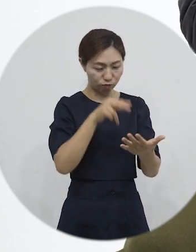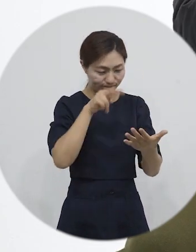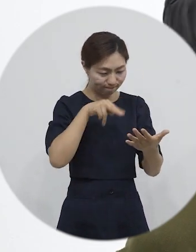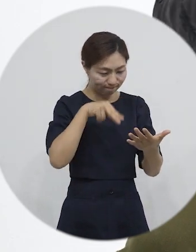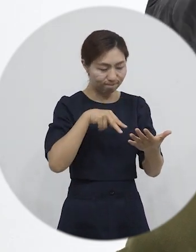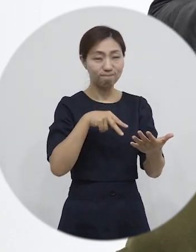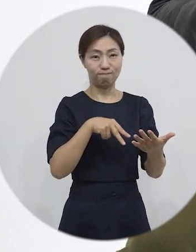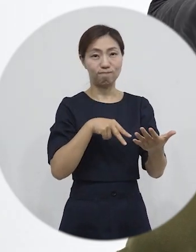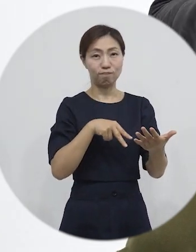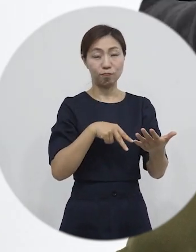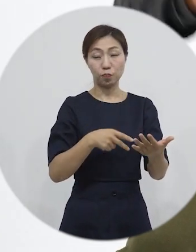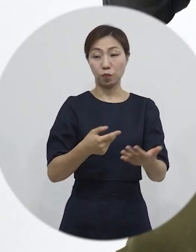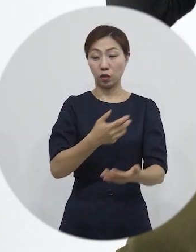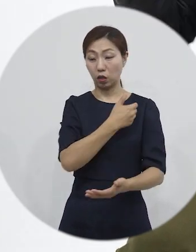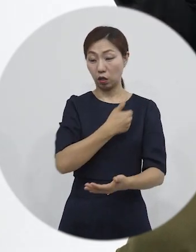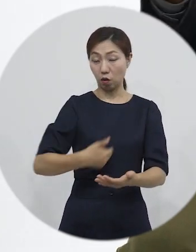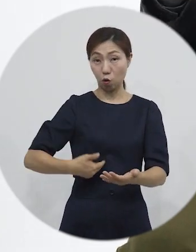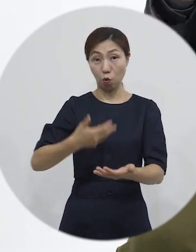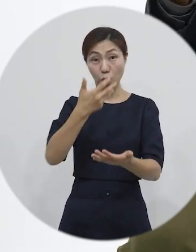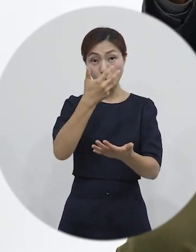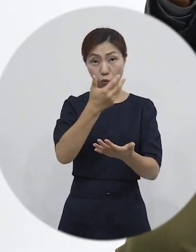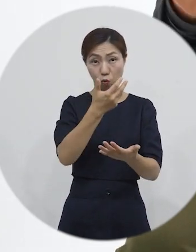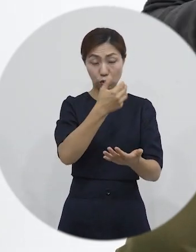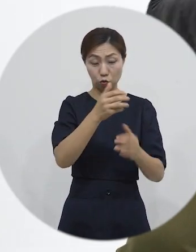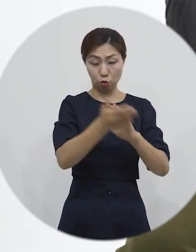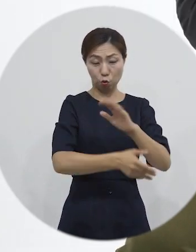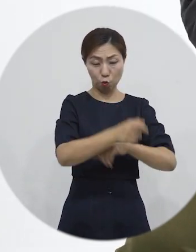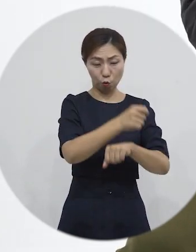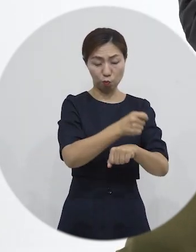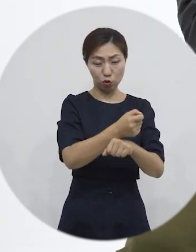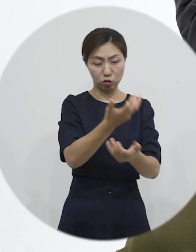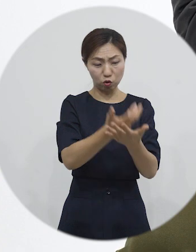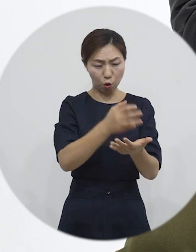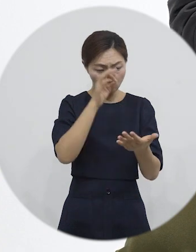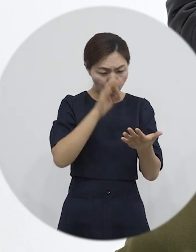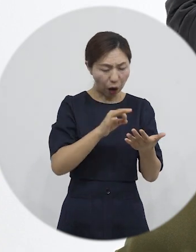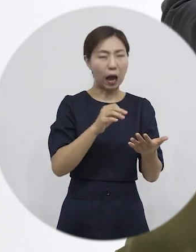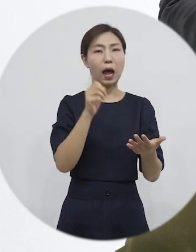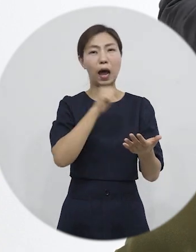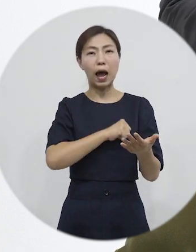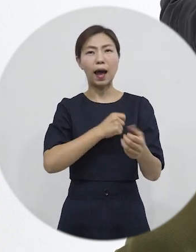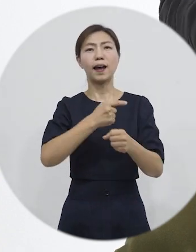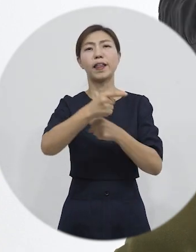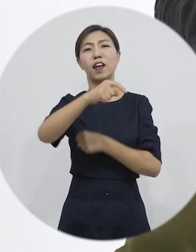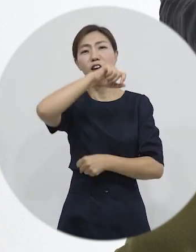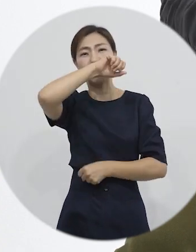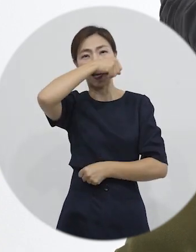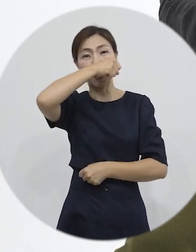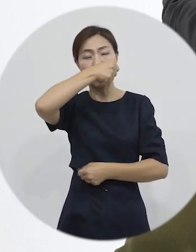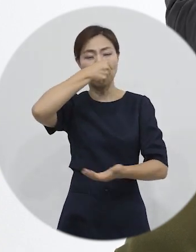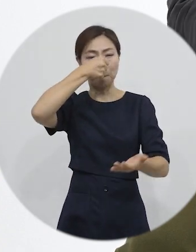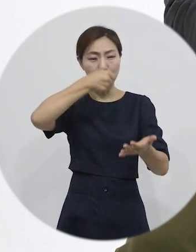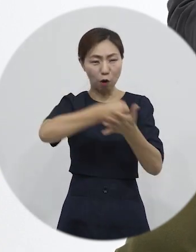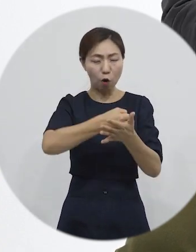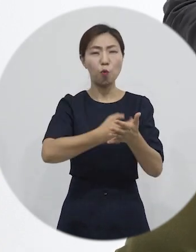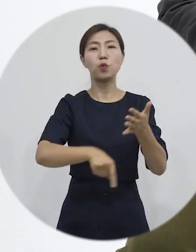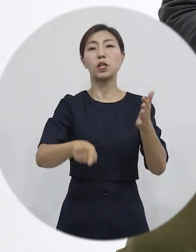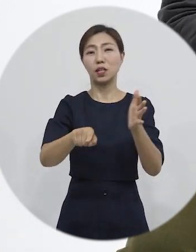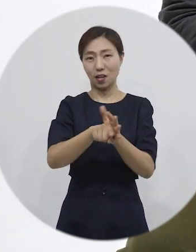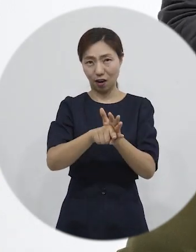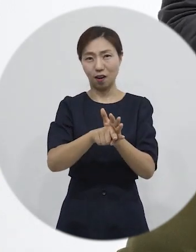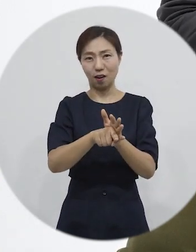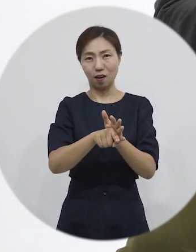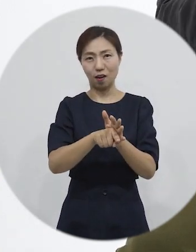의견서를 갖고 뭘 하냐. 내년도 예산 편성을 할 때 그걸 참조합니다. 아, 우리가 했던 사업에 대해서 주민들은 이런